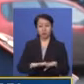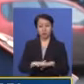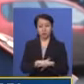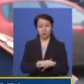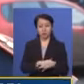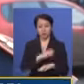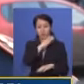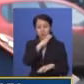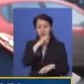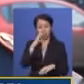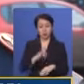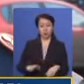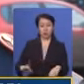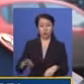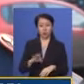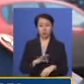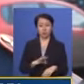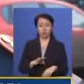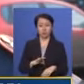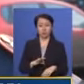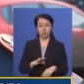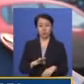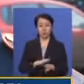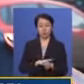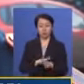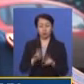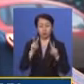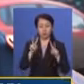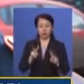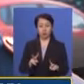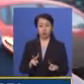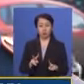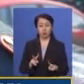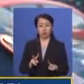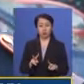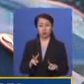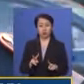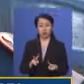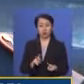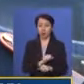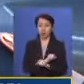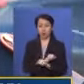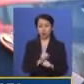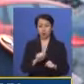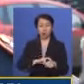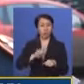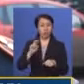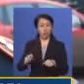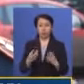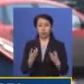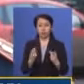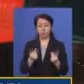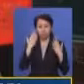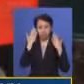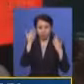Северо-Казахстанской области соблюдать меры предосторожности в сети интернет, ни в коем случае не перечисляя денежные средства